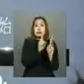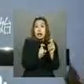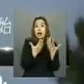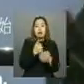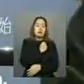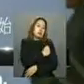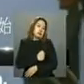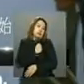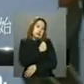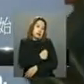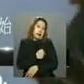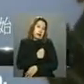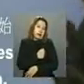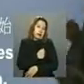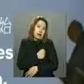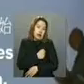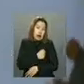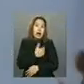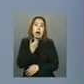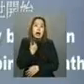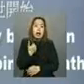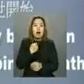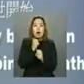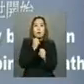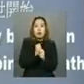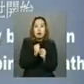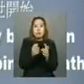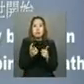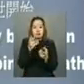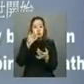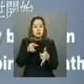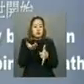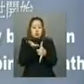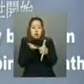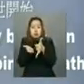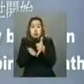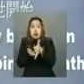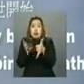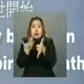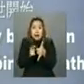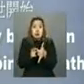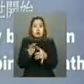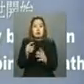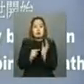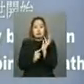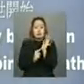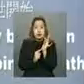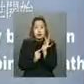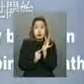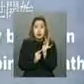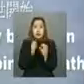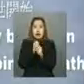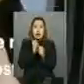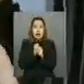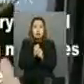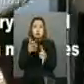ณนางจึงใช้หนังลาตัดเป็นส่วนๆและประกอบเป็นร่างของนางสนมขึ้นและใช้ตะเกียงน้ำมันส่องแสงให้เกิดเงาบนผืนม่าน